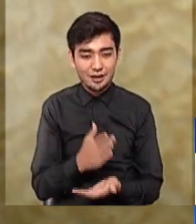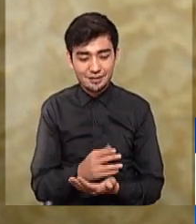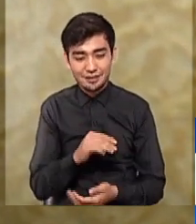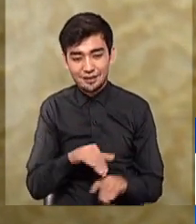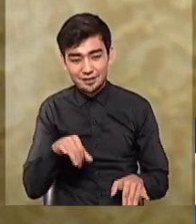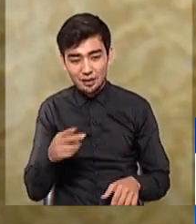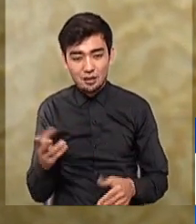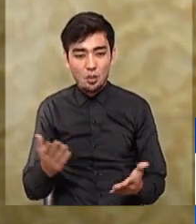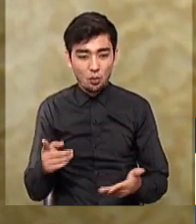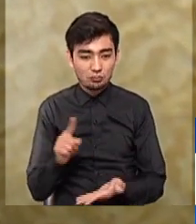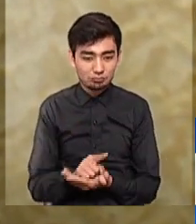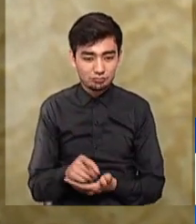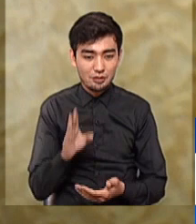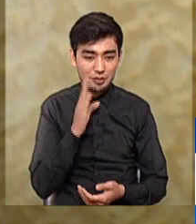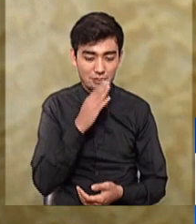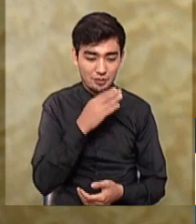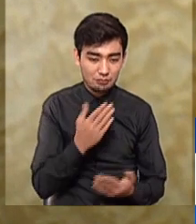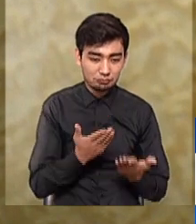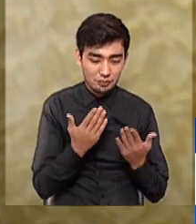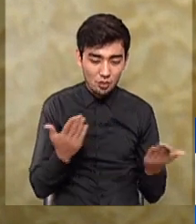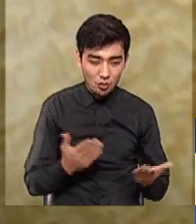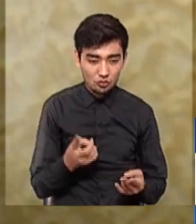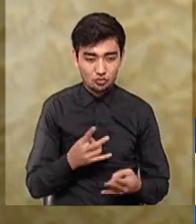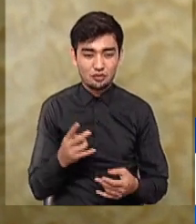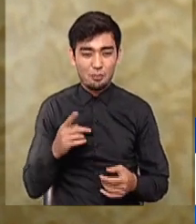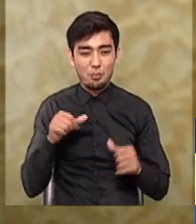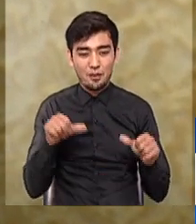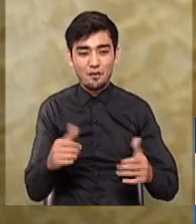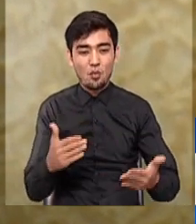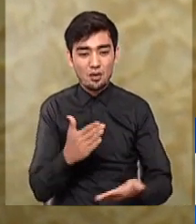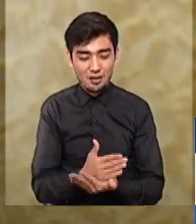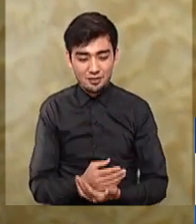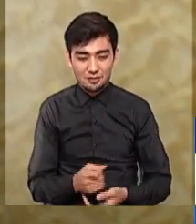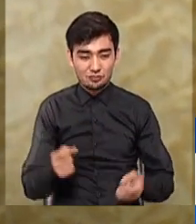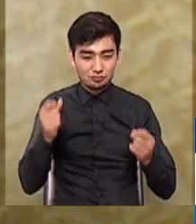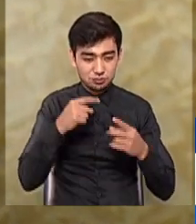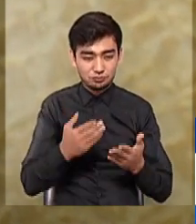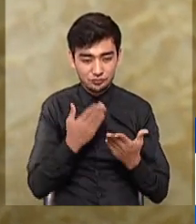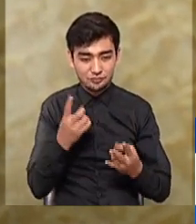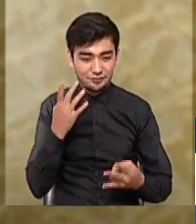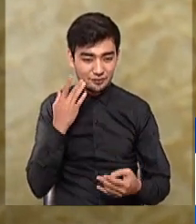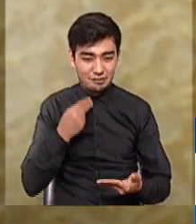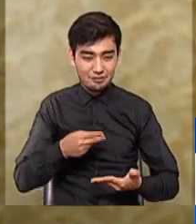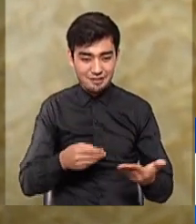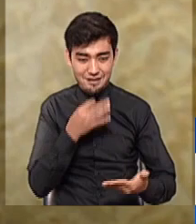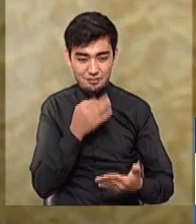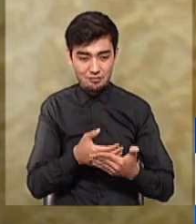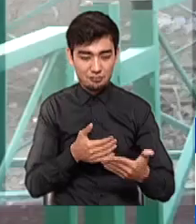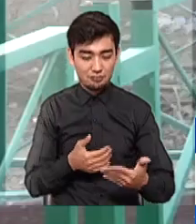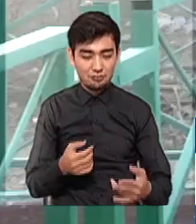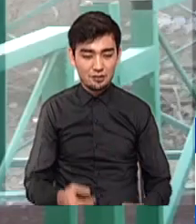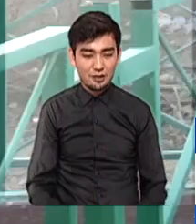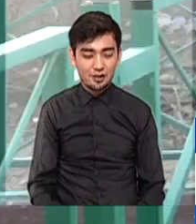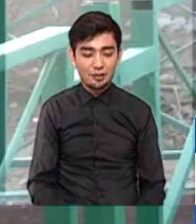сада Какие обязательства у родителей А по повышению цены в детском саду обязаны уведомить за месяц